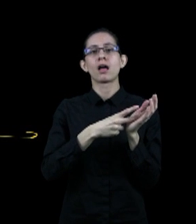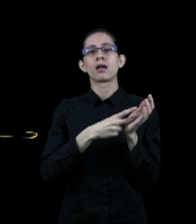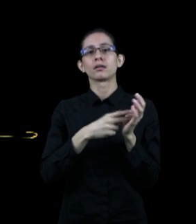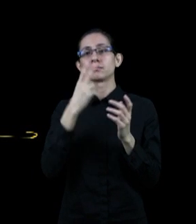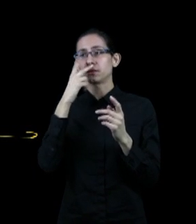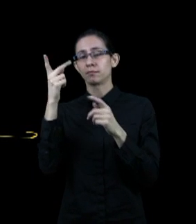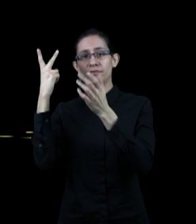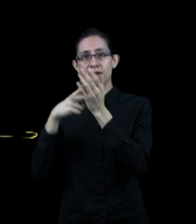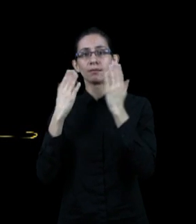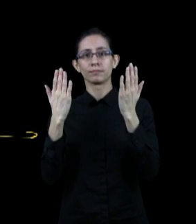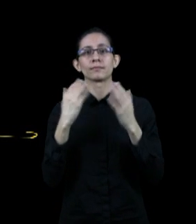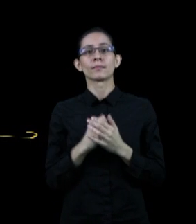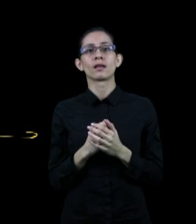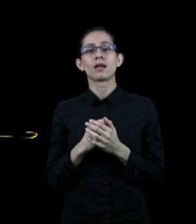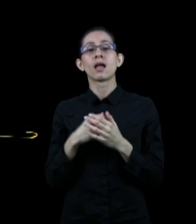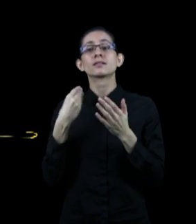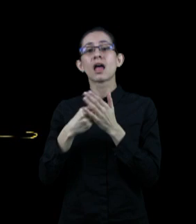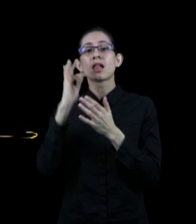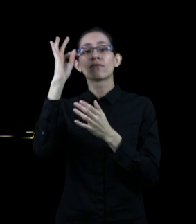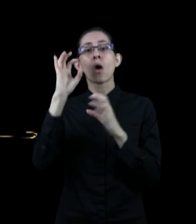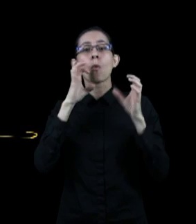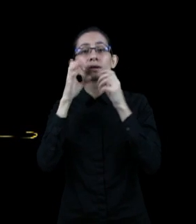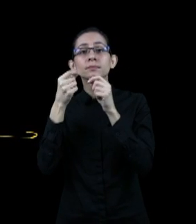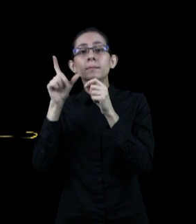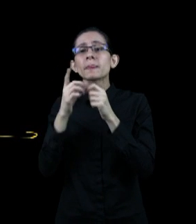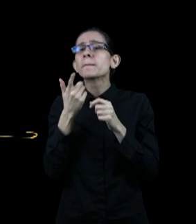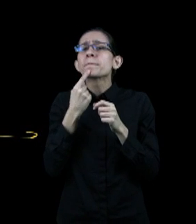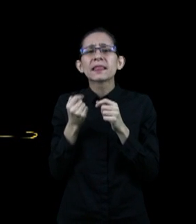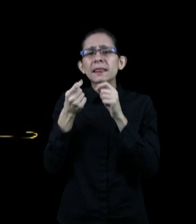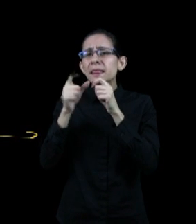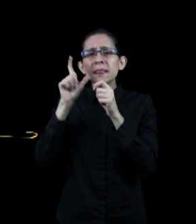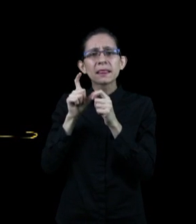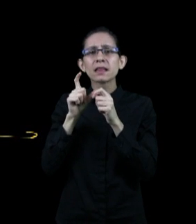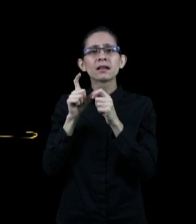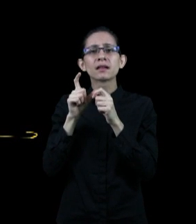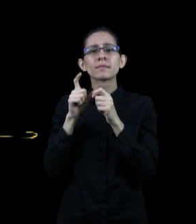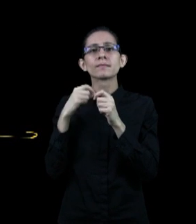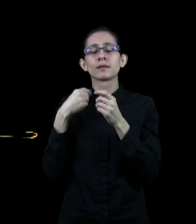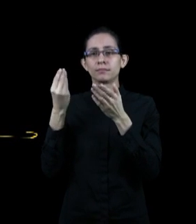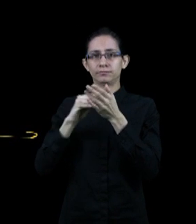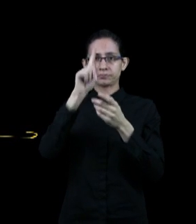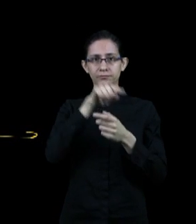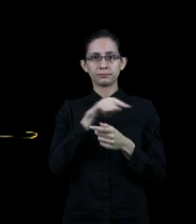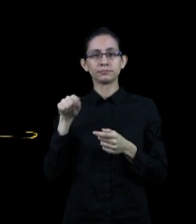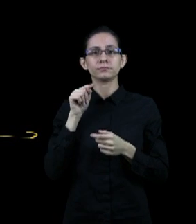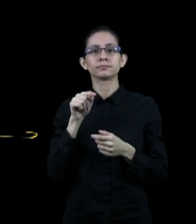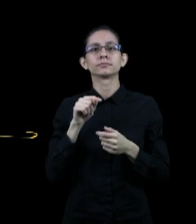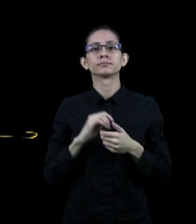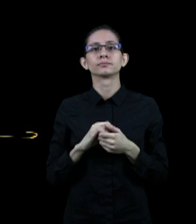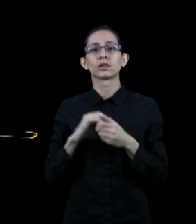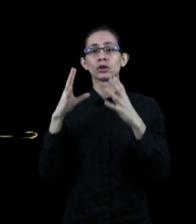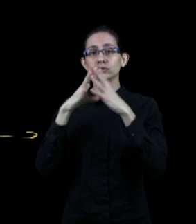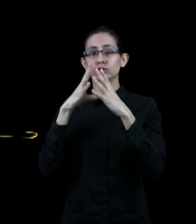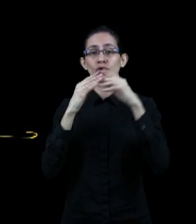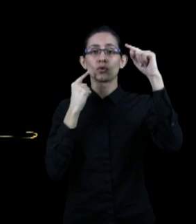wynosi 2000. Teraz uwaga. Jeśli cena kukurydzy choć minimalnie wzrośnie... Nanieśmy te kukurydzy na